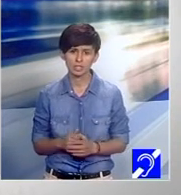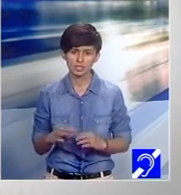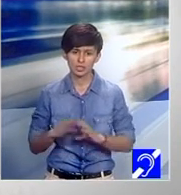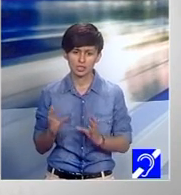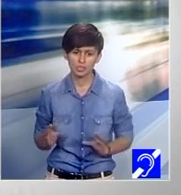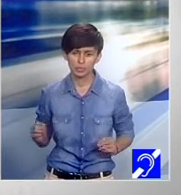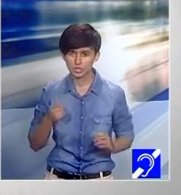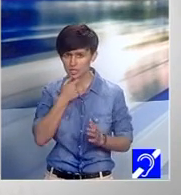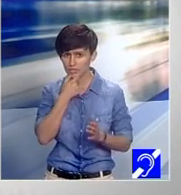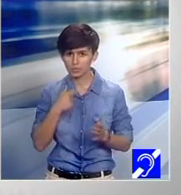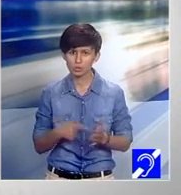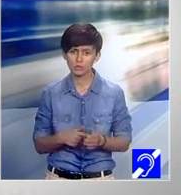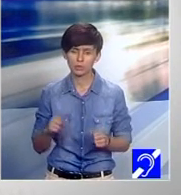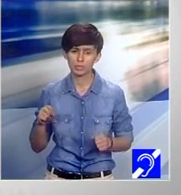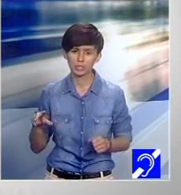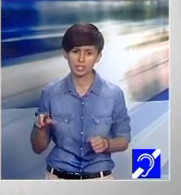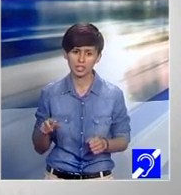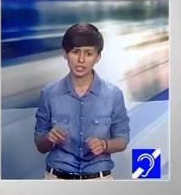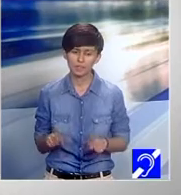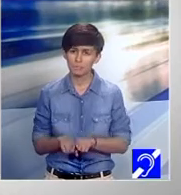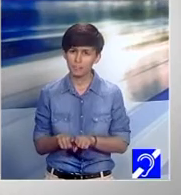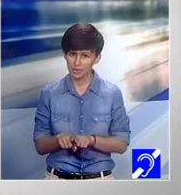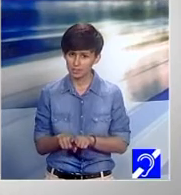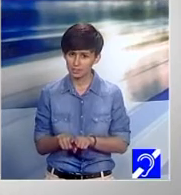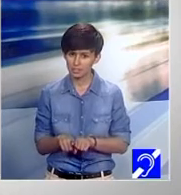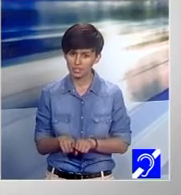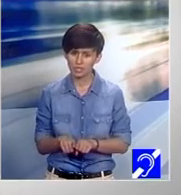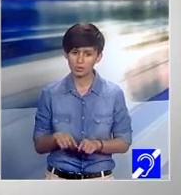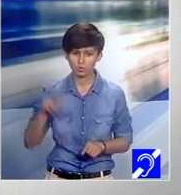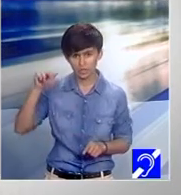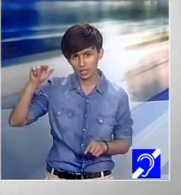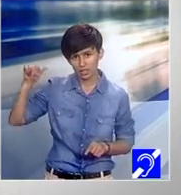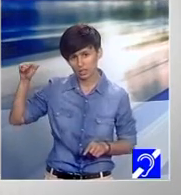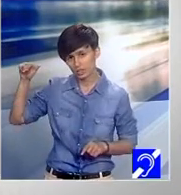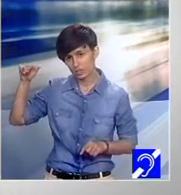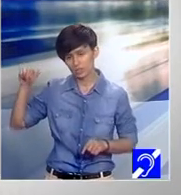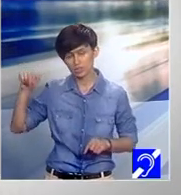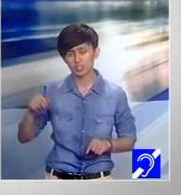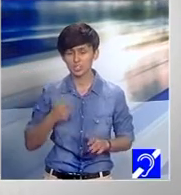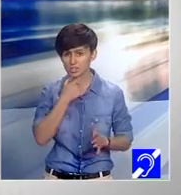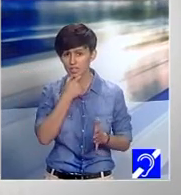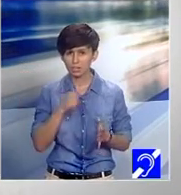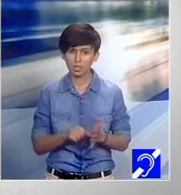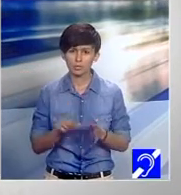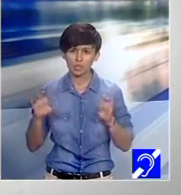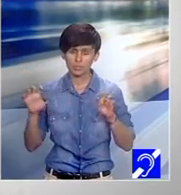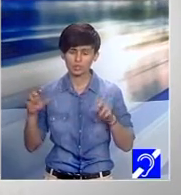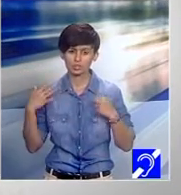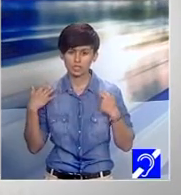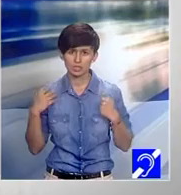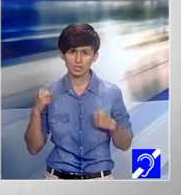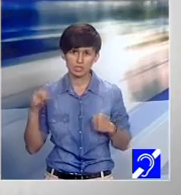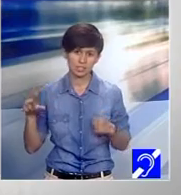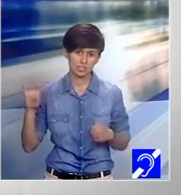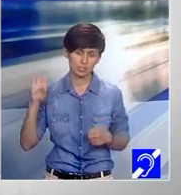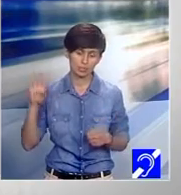românianului 2003 semăna cu românianului 1934, pe plan mondial, cu lumea anului 1934, eram